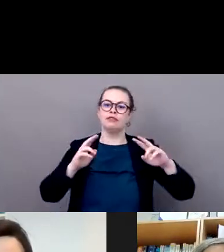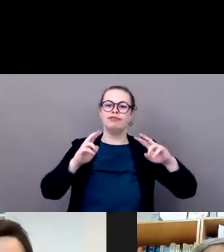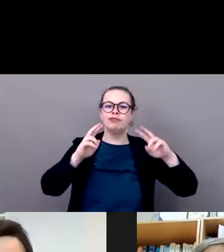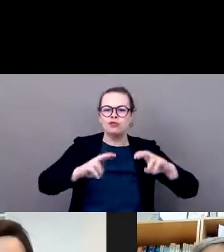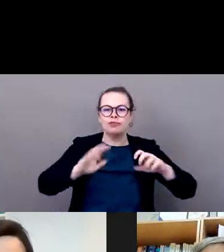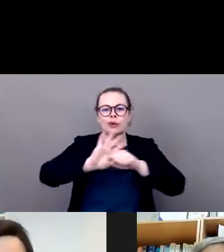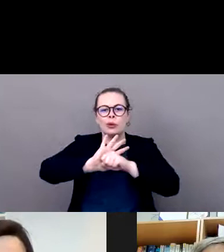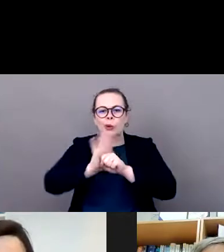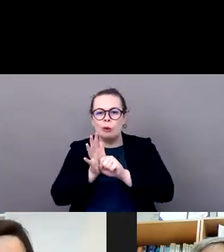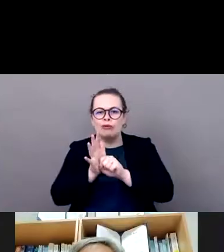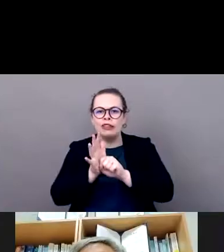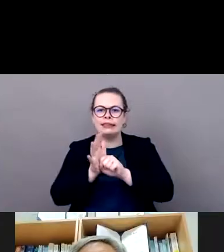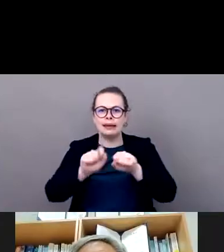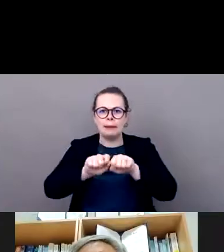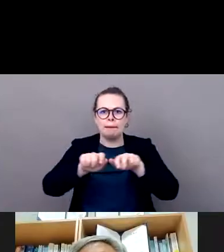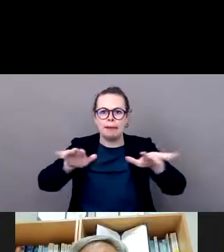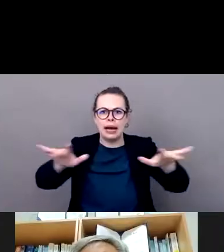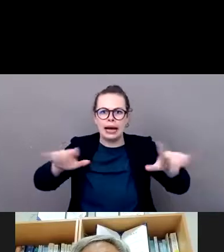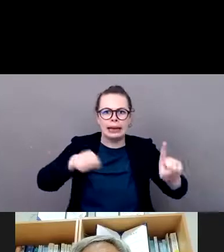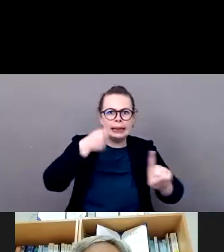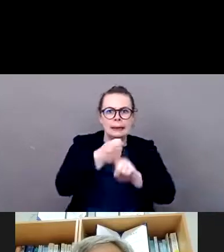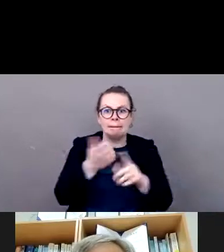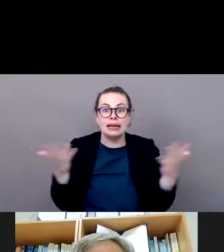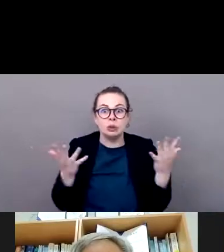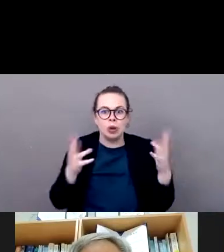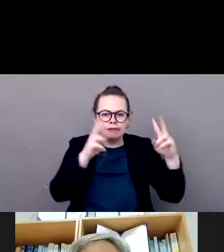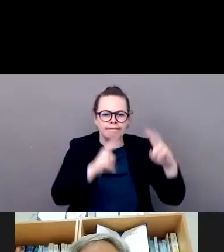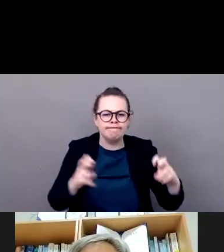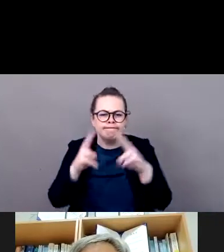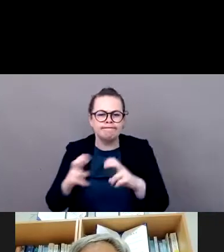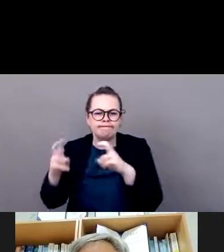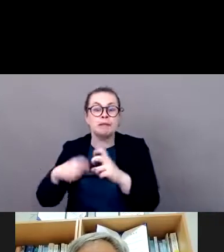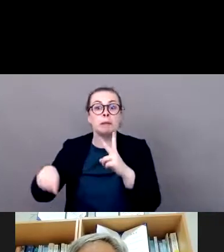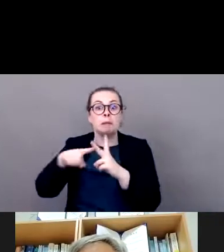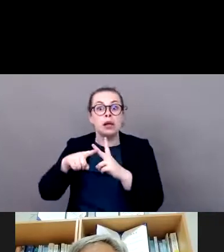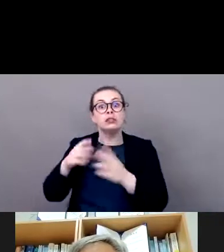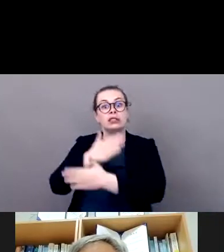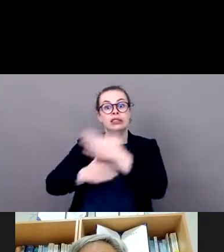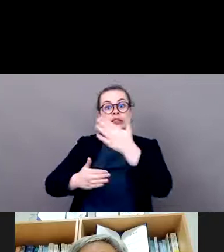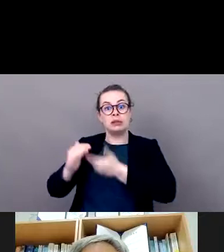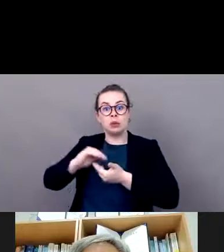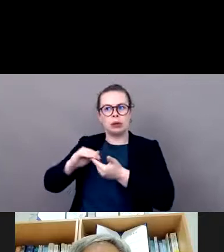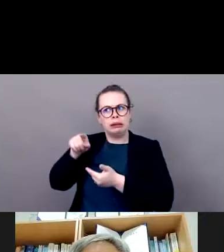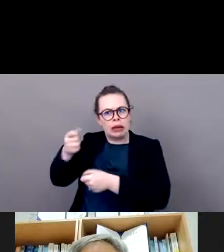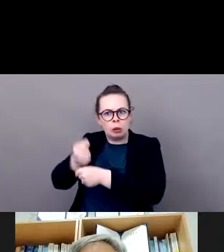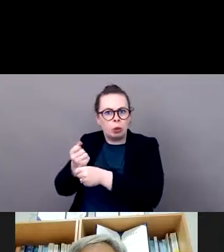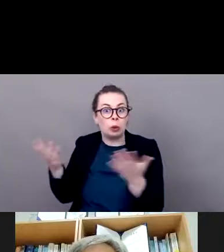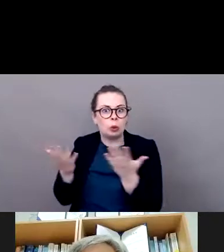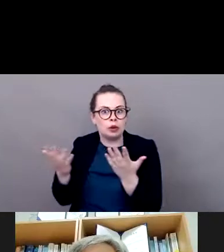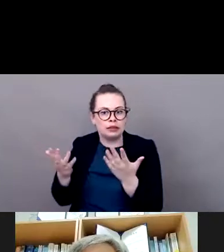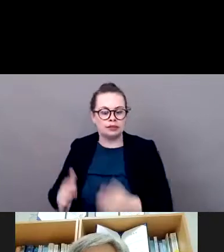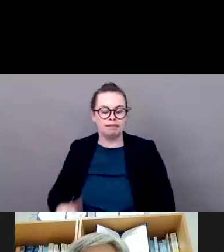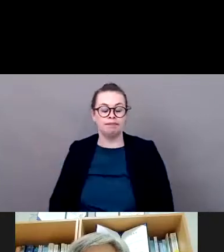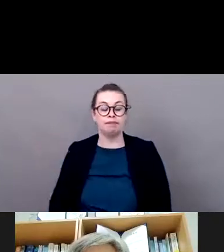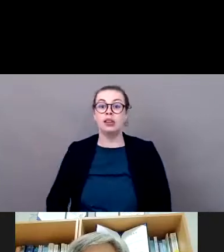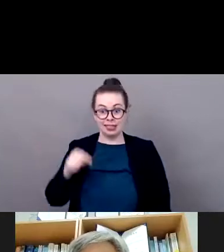nous allons parler de l'impact de la COVID et plus spécifiquement, ce sur quoi travaillent les organisations